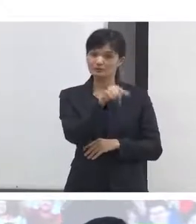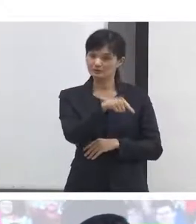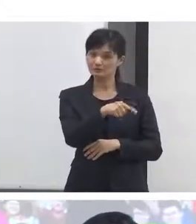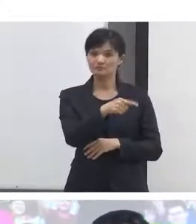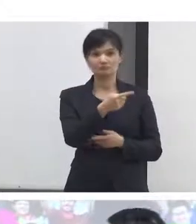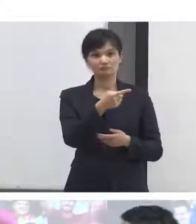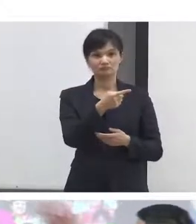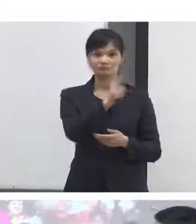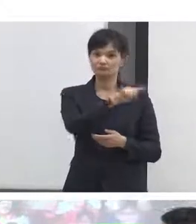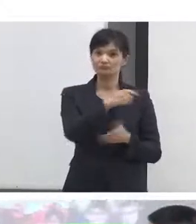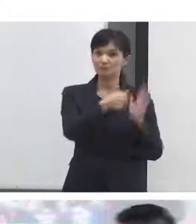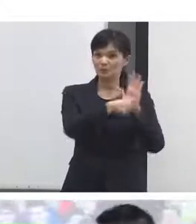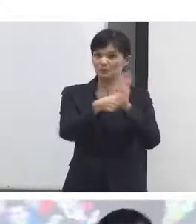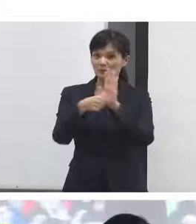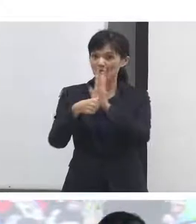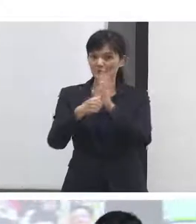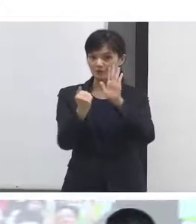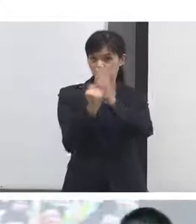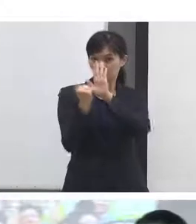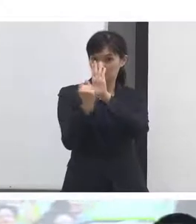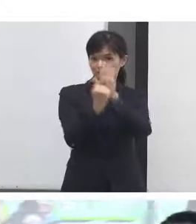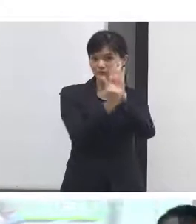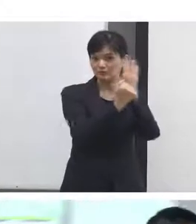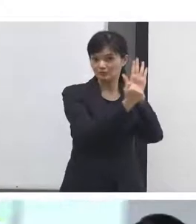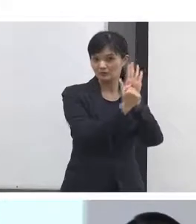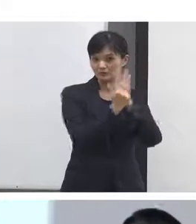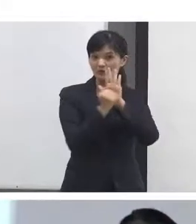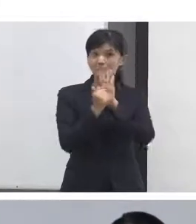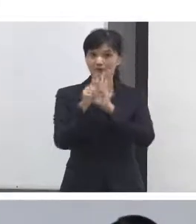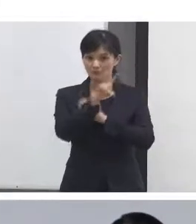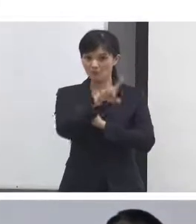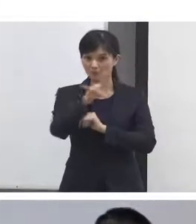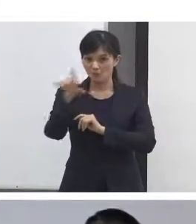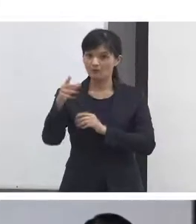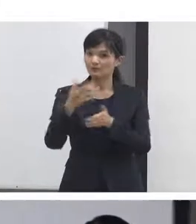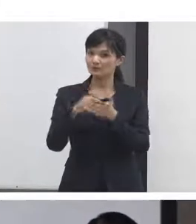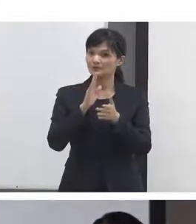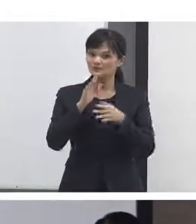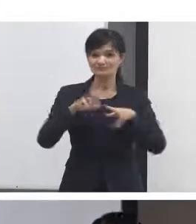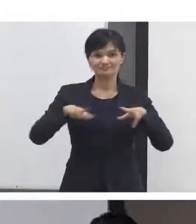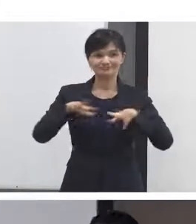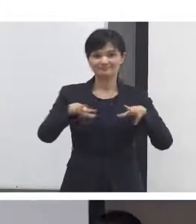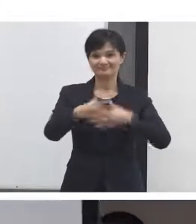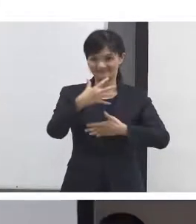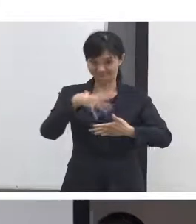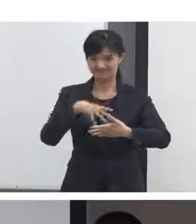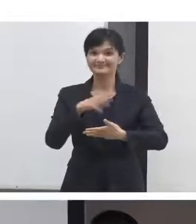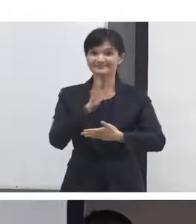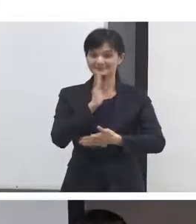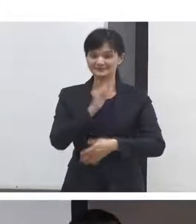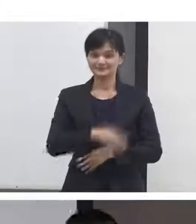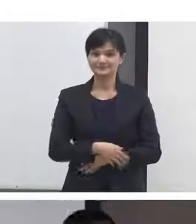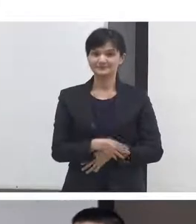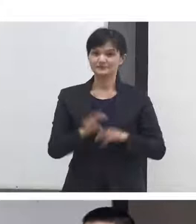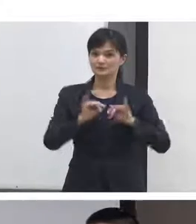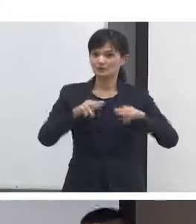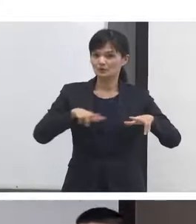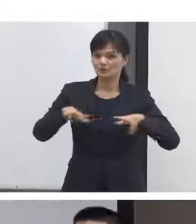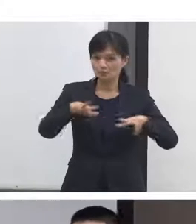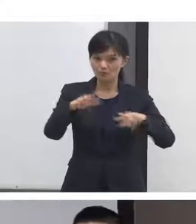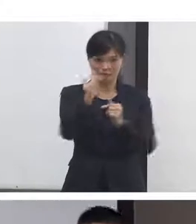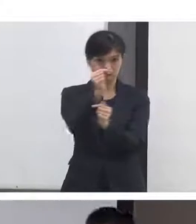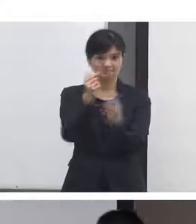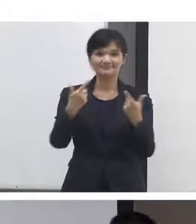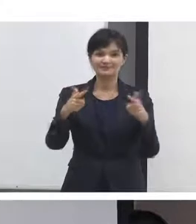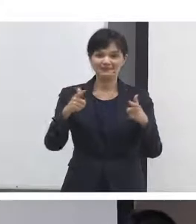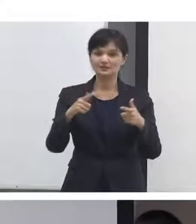，Art 这是跳跳等等，就是大家的 label 对我来说就是也是一种社群的地图。 虽然说地图不一定是完整的，至少它